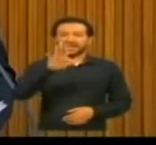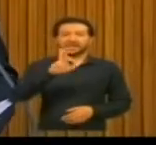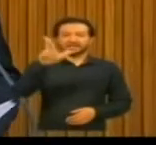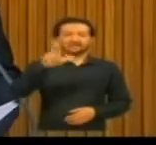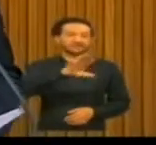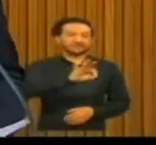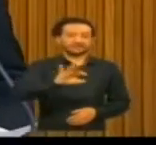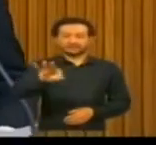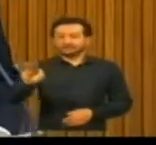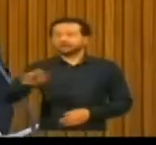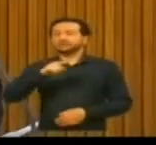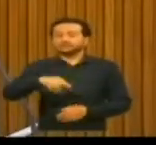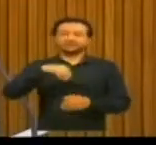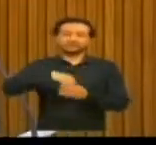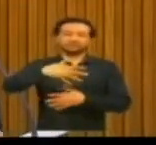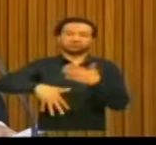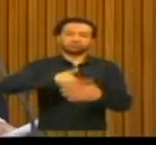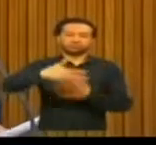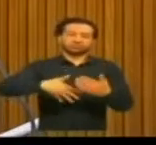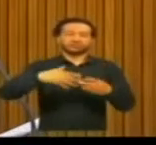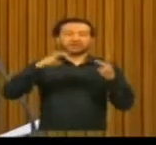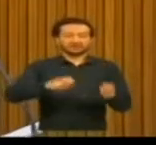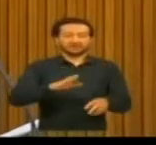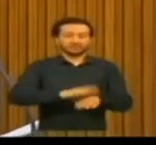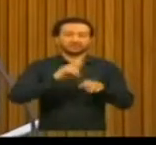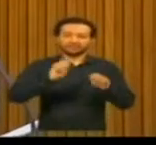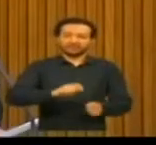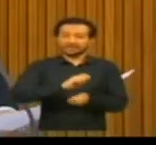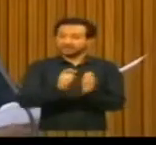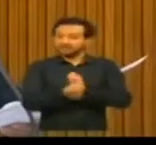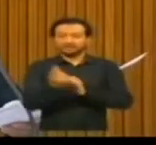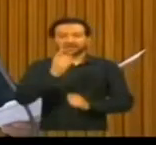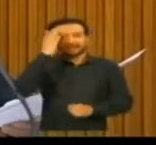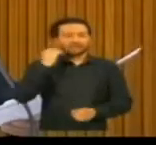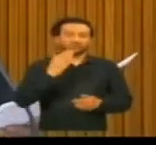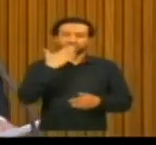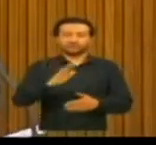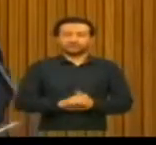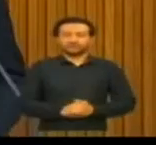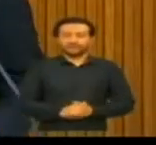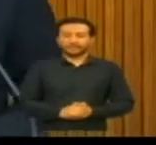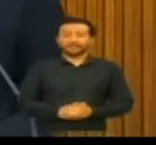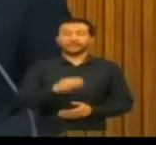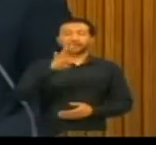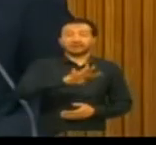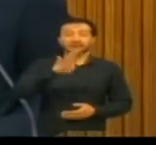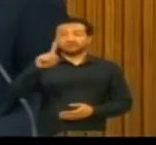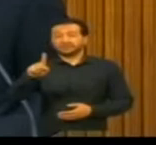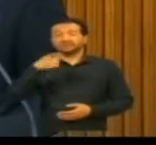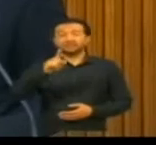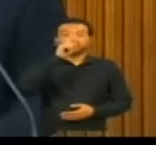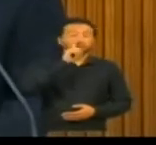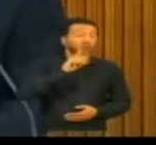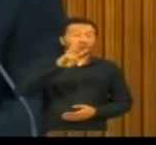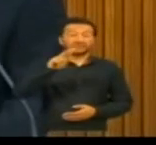sandık belirleyeceğim, sondajlama yapacağım dedi. Yaptı. Değişti mi tablo? Değişmedi. Efendim